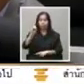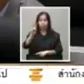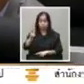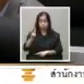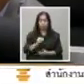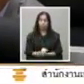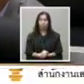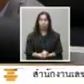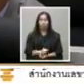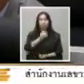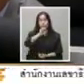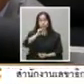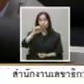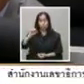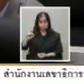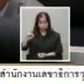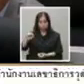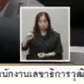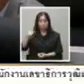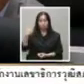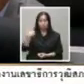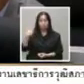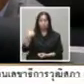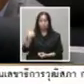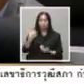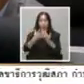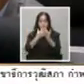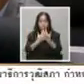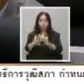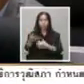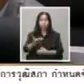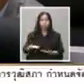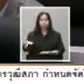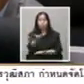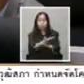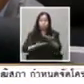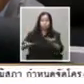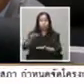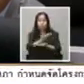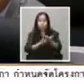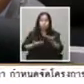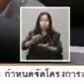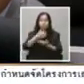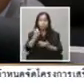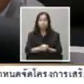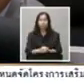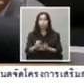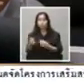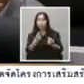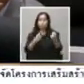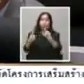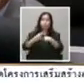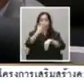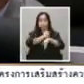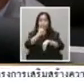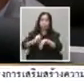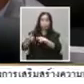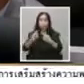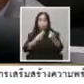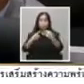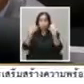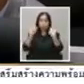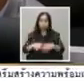าผู้แทนราษฎรก็ได้เปิดให้มีการในปลายทั่วไปเพื่อซักถามคณะรัฐมนตรีตามมาตรา152